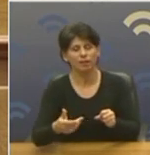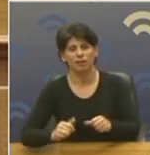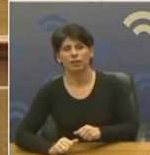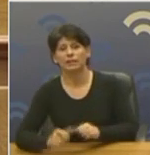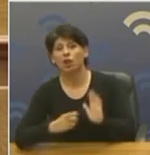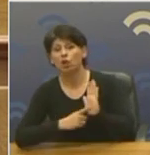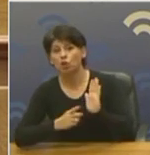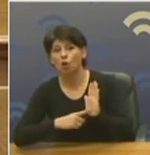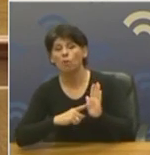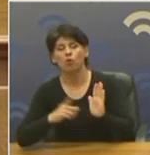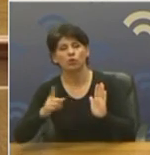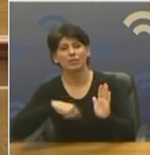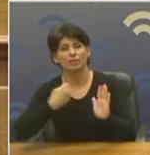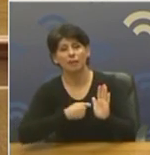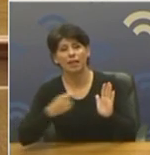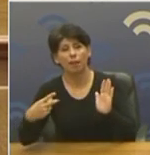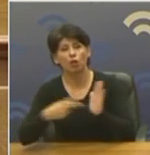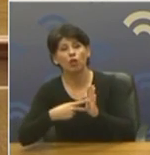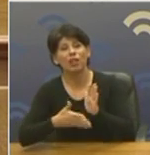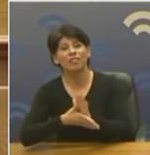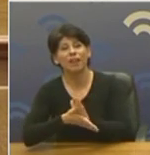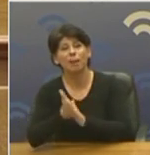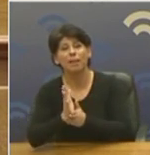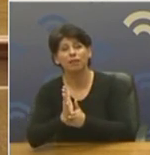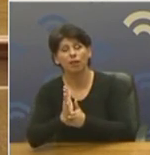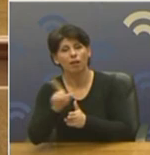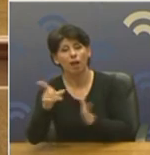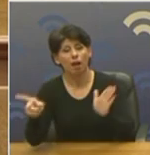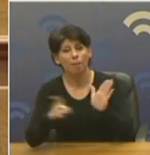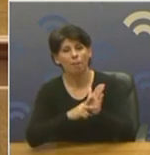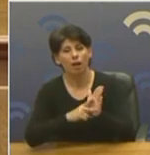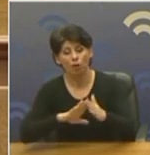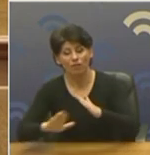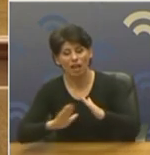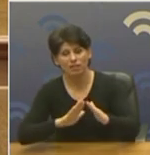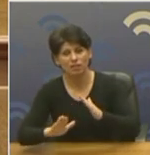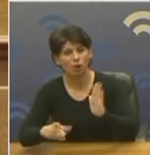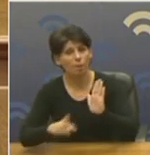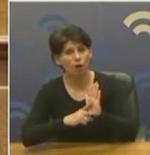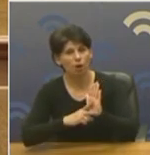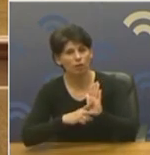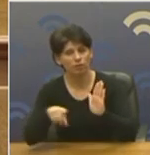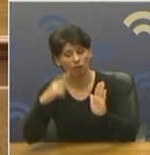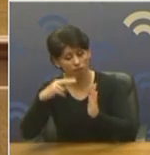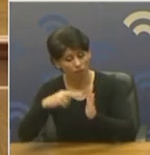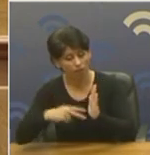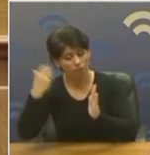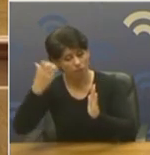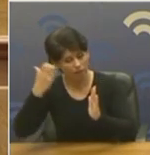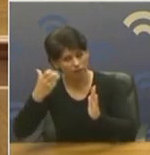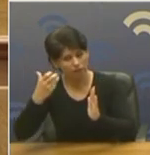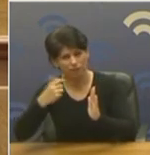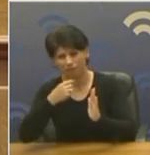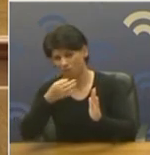η νομοθεσία της Ισπανίας από το 2015, που ουσιαστικά απαγορεύει το άσυλο. Διαβάστε, μελετήστε και ελάτε. Μην μου